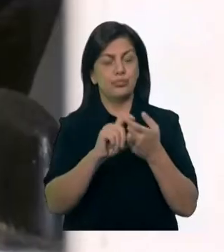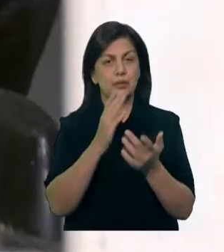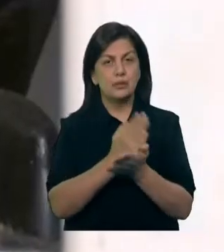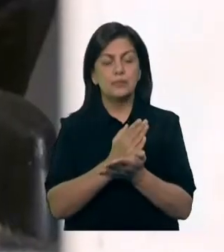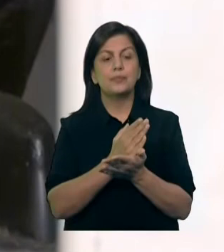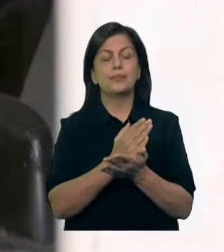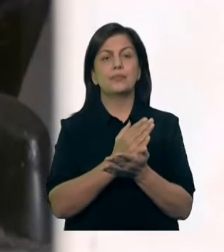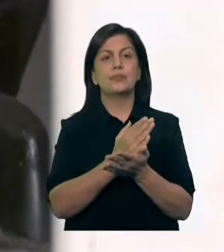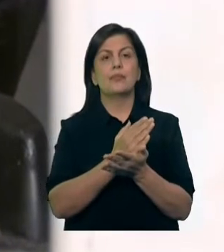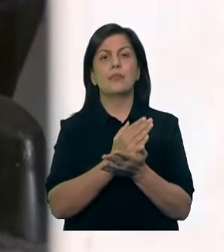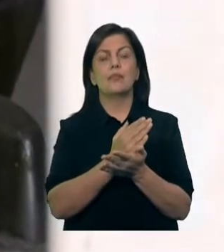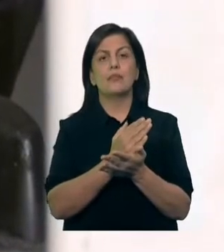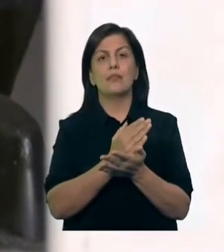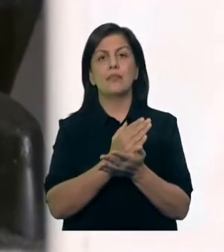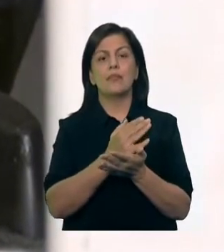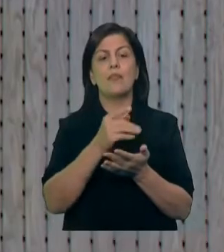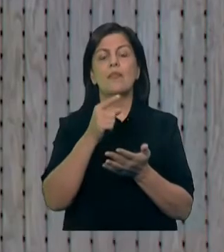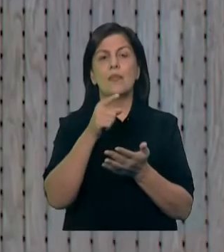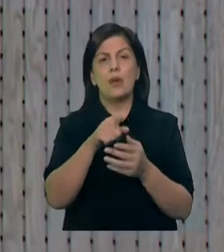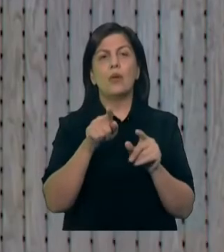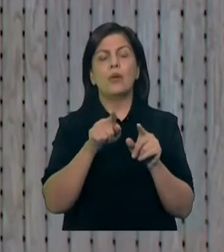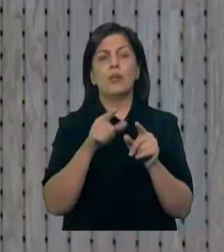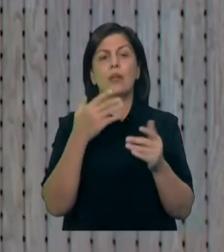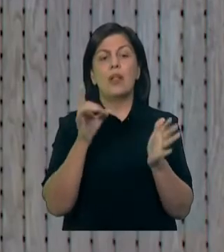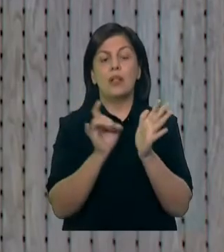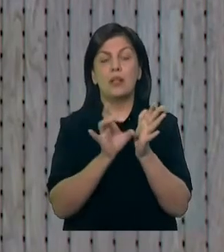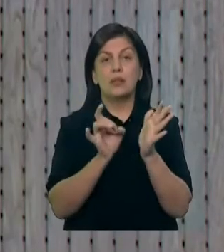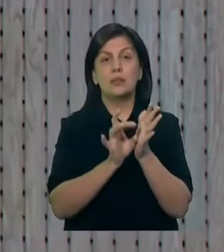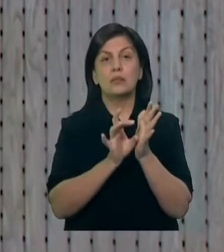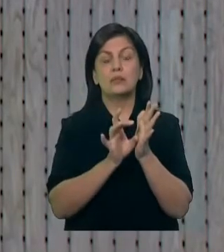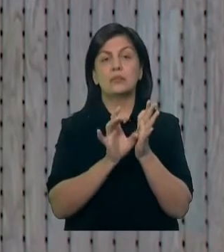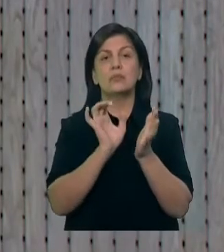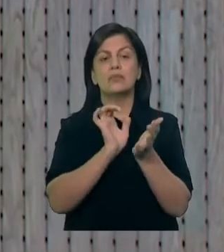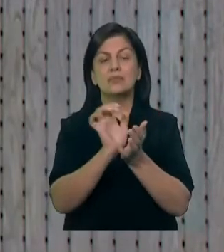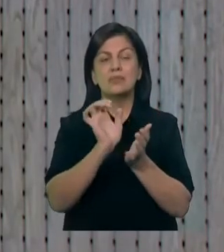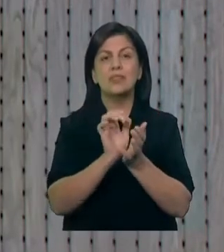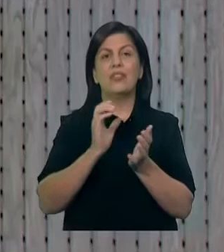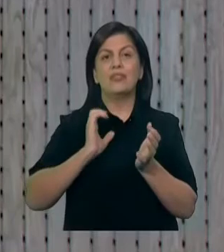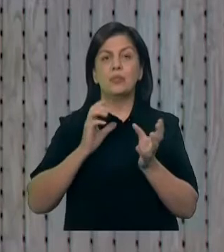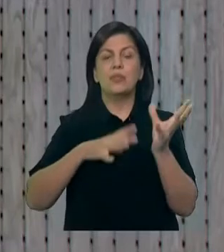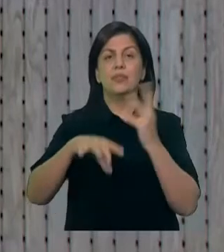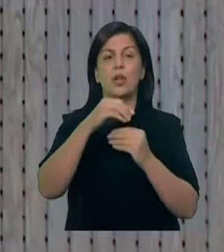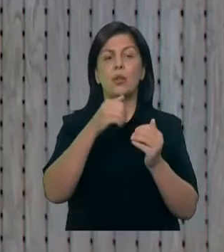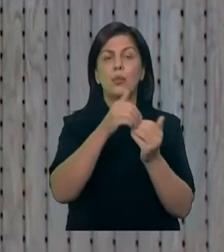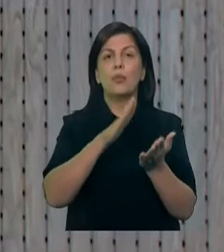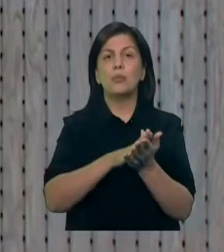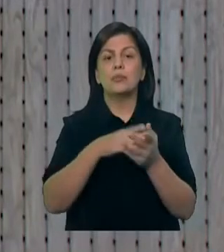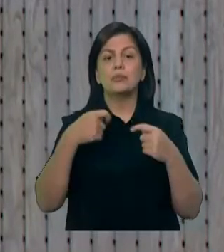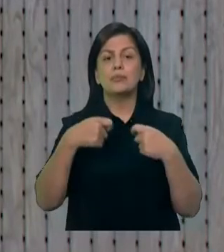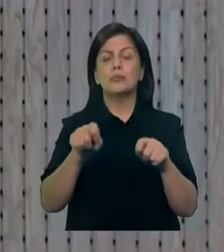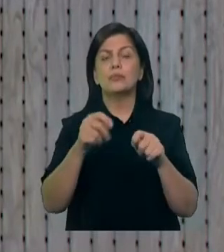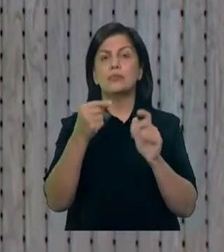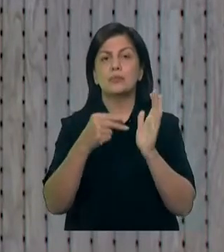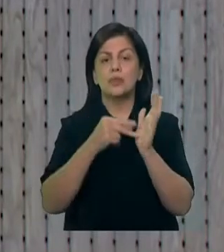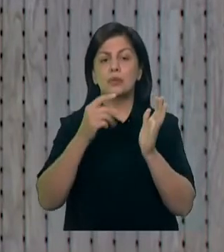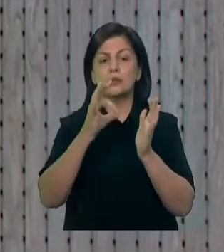mavi yanacağın da istehlak tarifində dəyişiklik edib. Elektrik enerjisinin enerji təchizatı məsələlərinə toptan satış tarifi 0,9